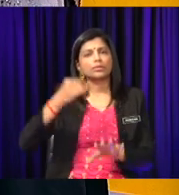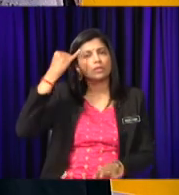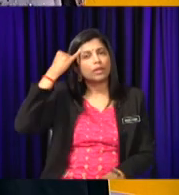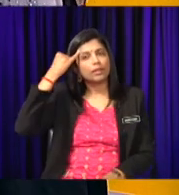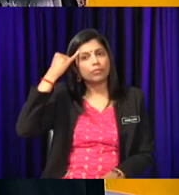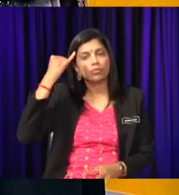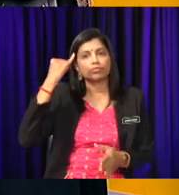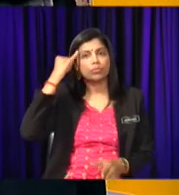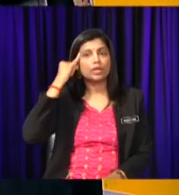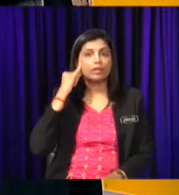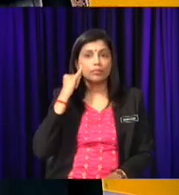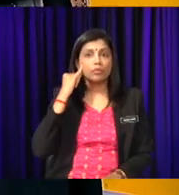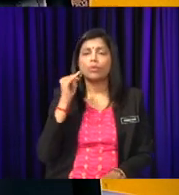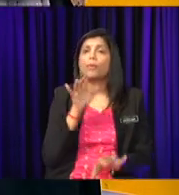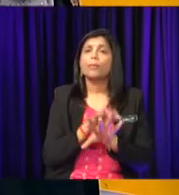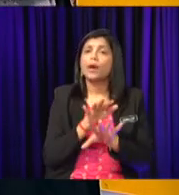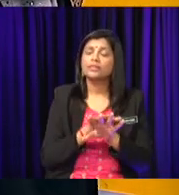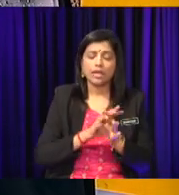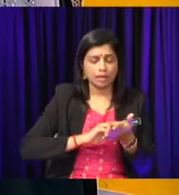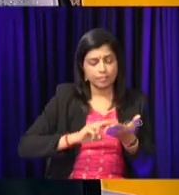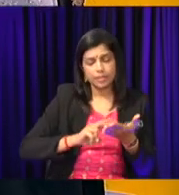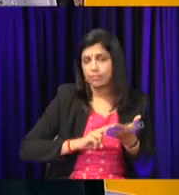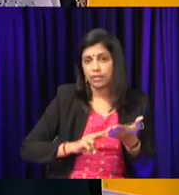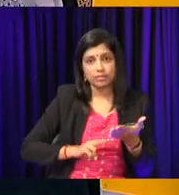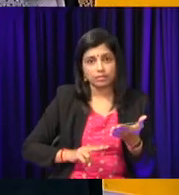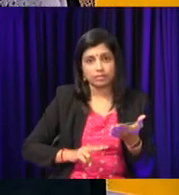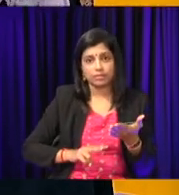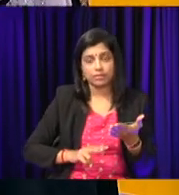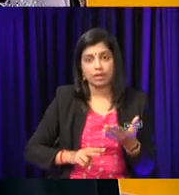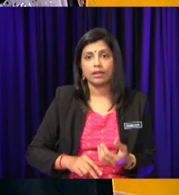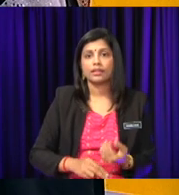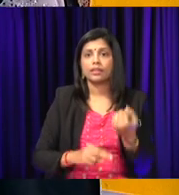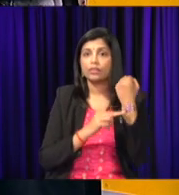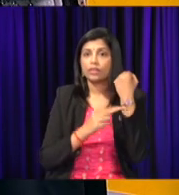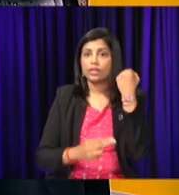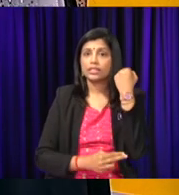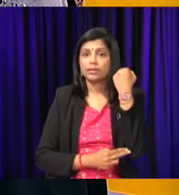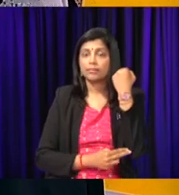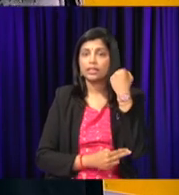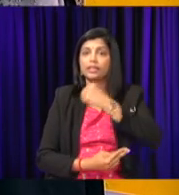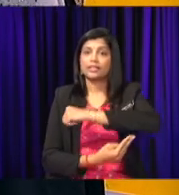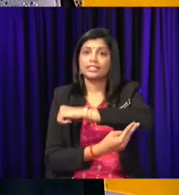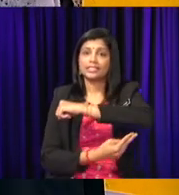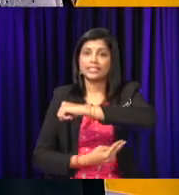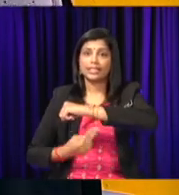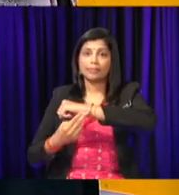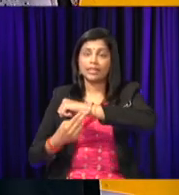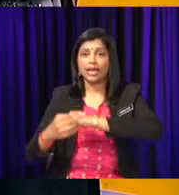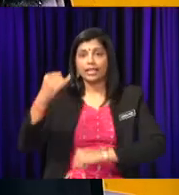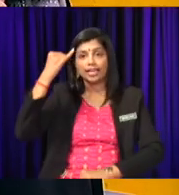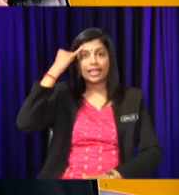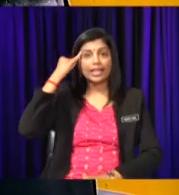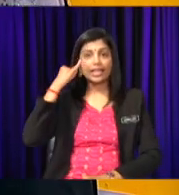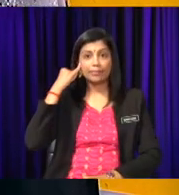Kirana membaca itu jembatan ilmu jadi aplikasikan berbagai teknik bacaan supaya anak-anak dapat